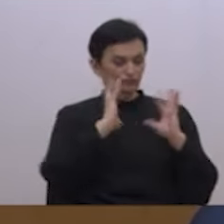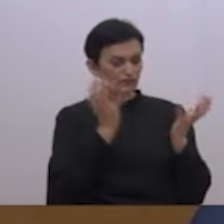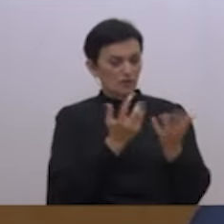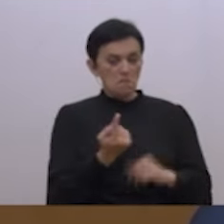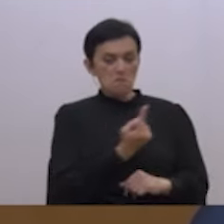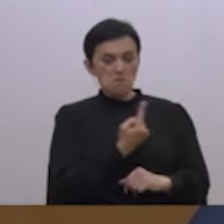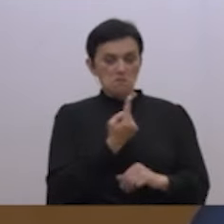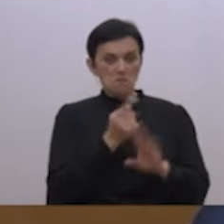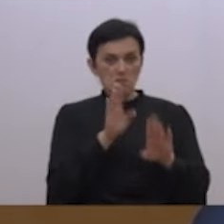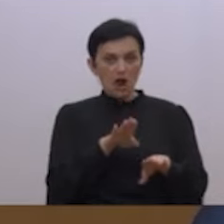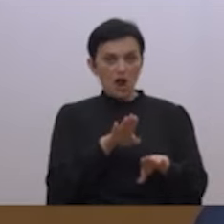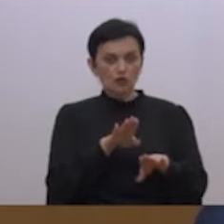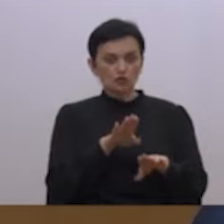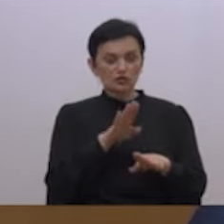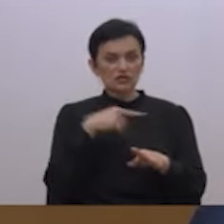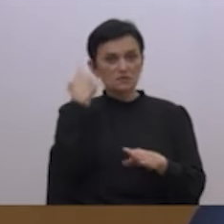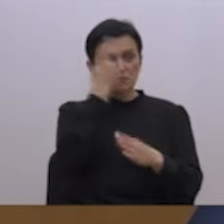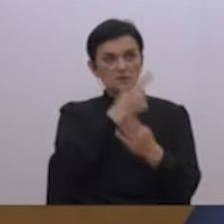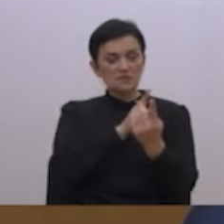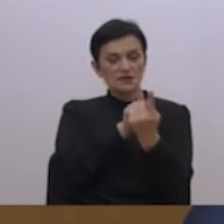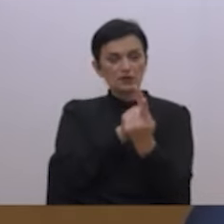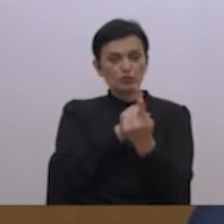სტოვებს პირისპირ რუსეთთან.